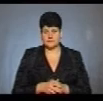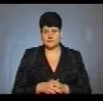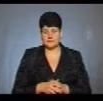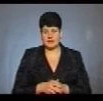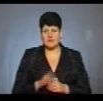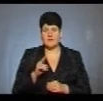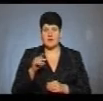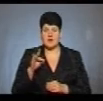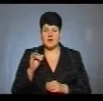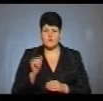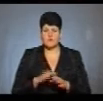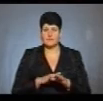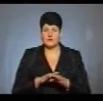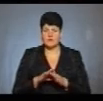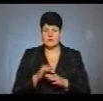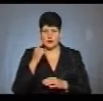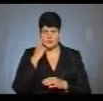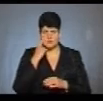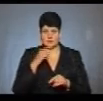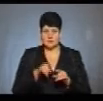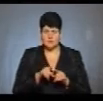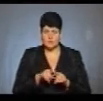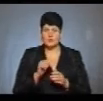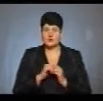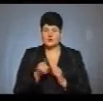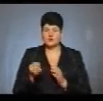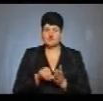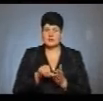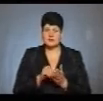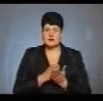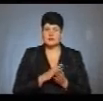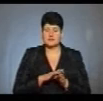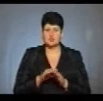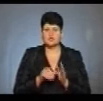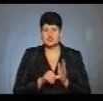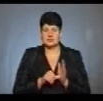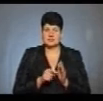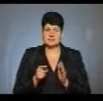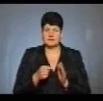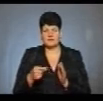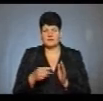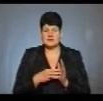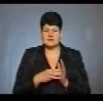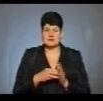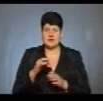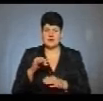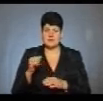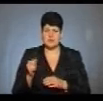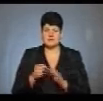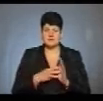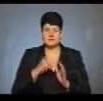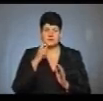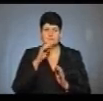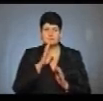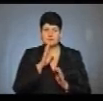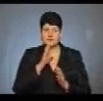Вправу на колоді виконують також на оцінку. Кожний учасник має виконати 6-8 елементів. 8-річна Вероніка Чорна отримує